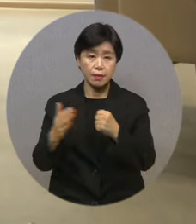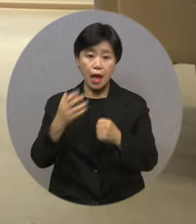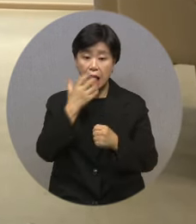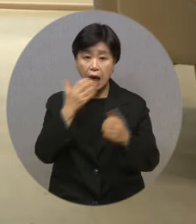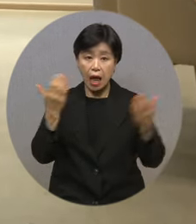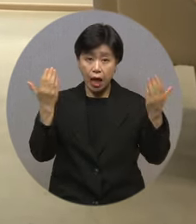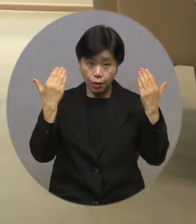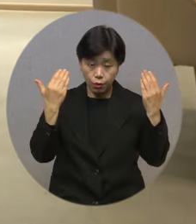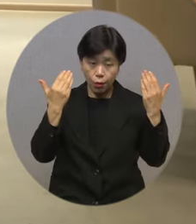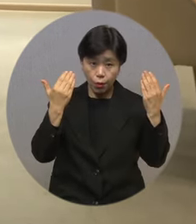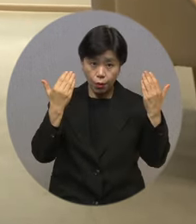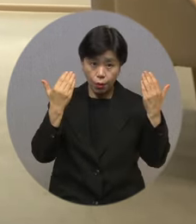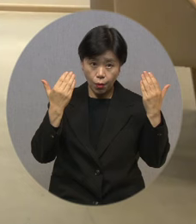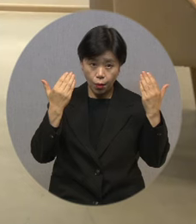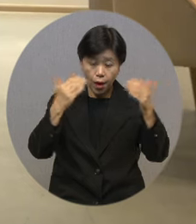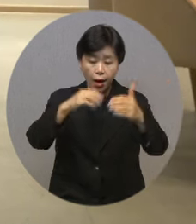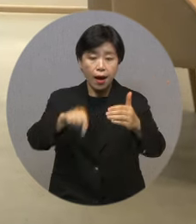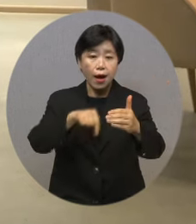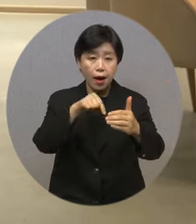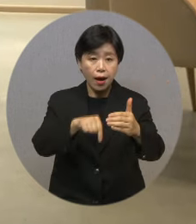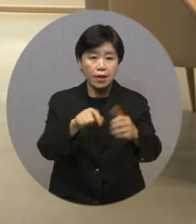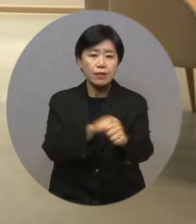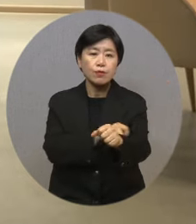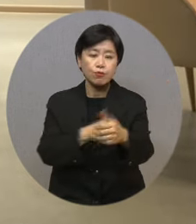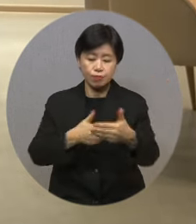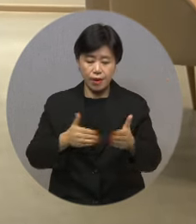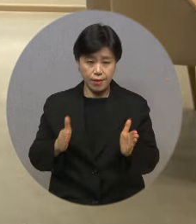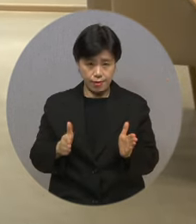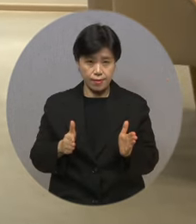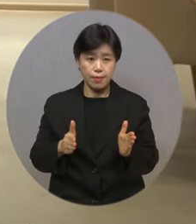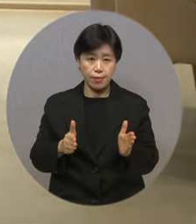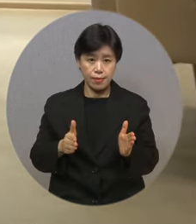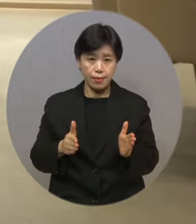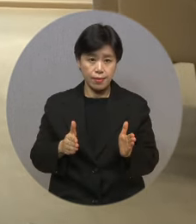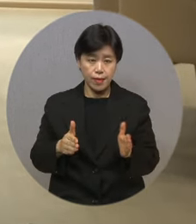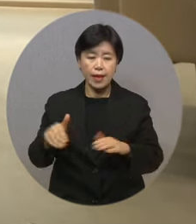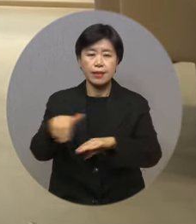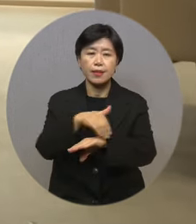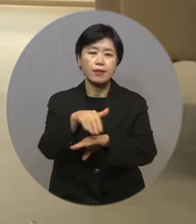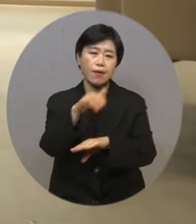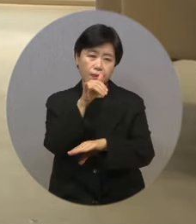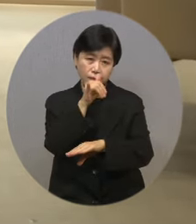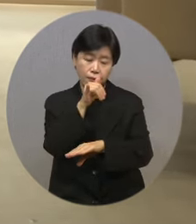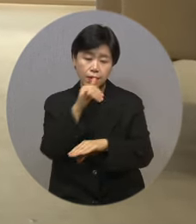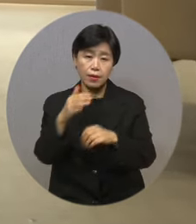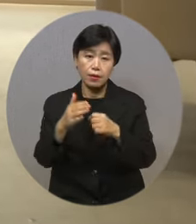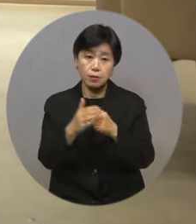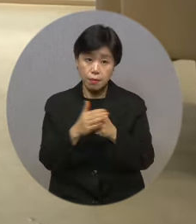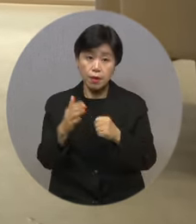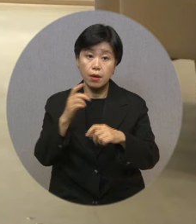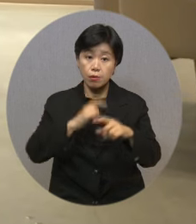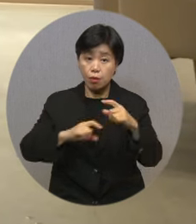특수학급이랑 일반학급이랑 병행을 하다 보니까 중학교 때보다 훨씬 더